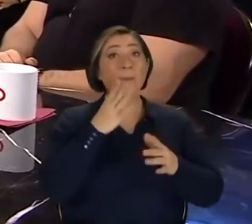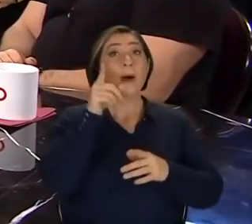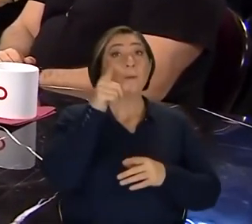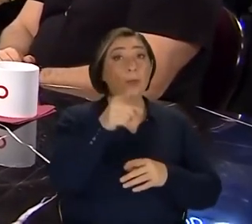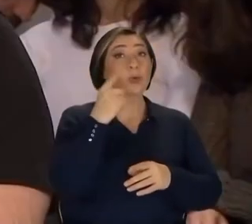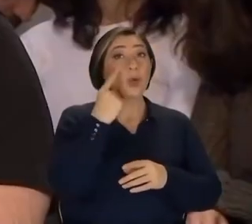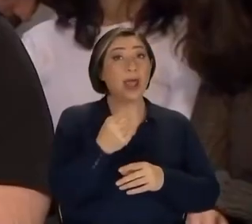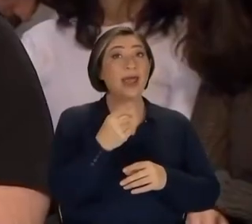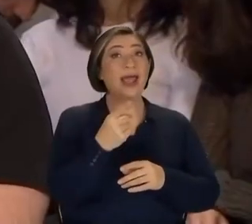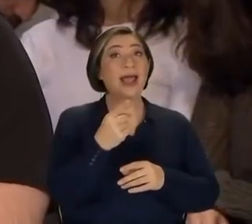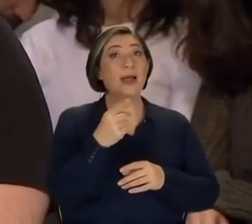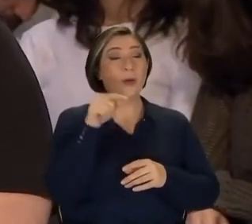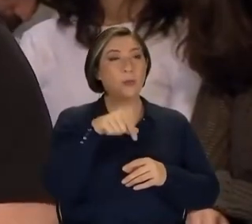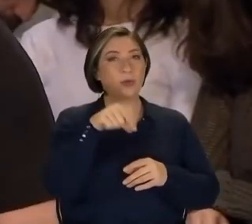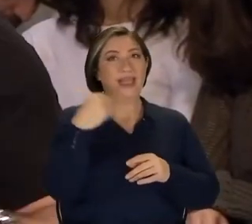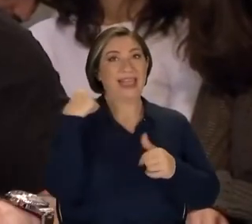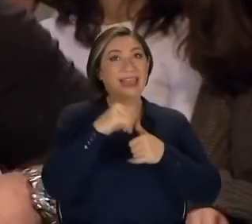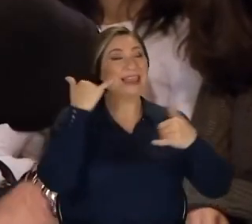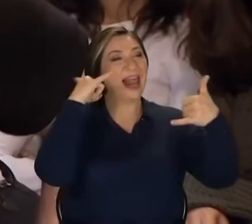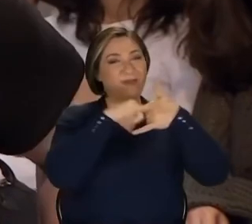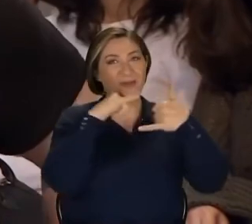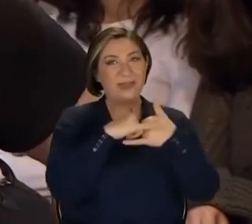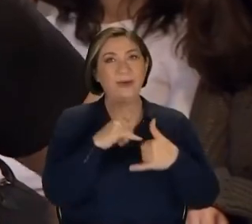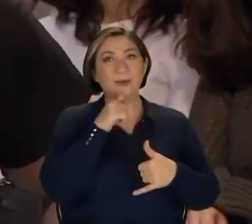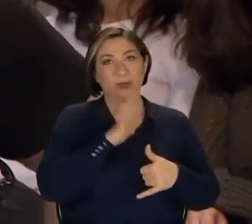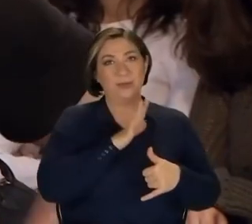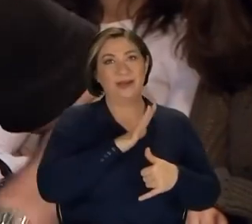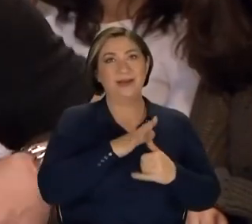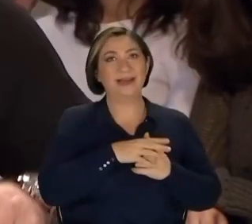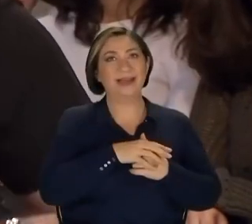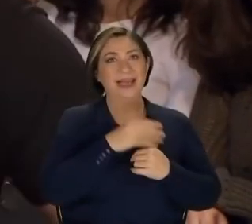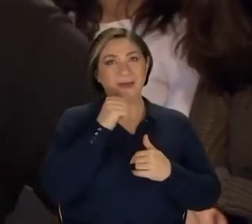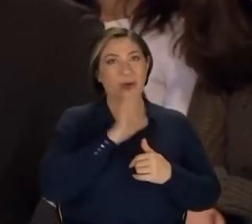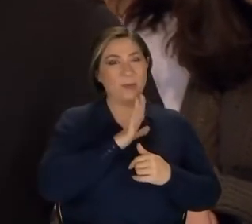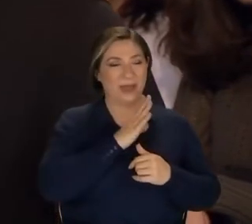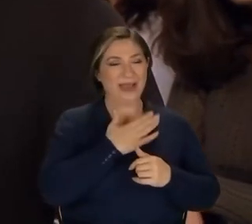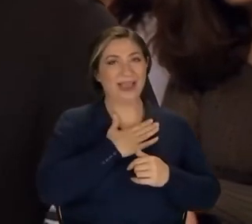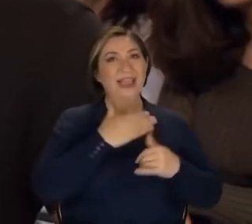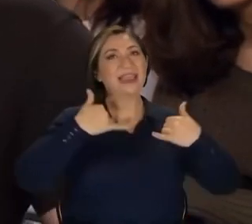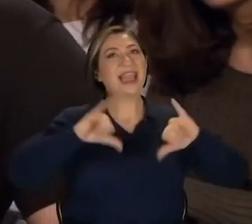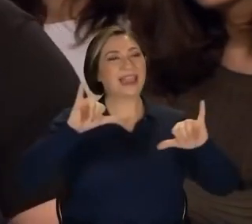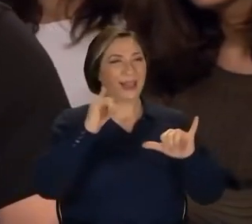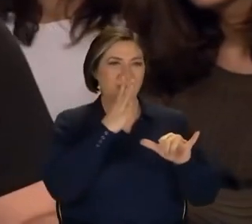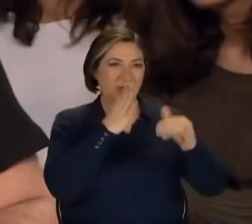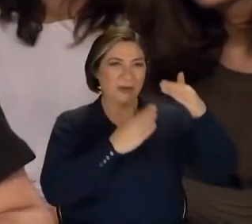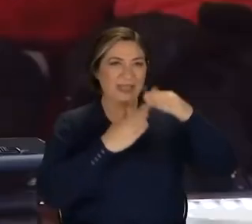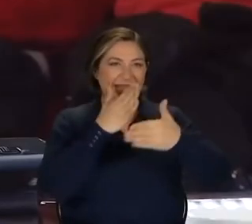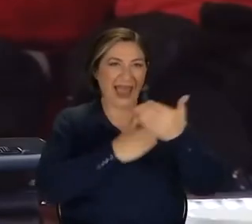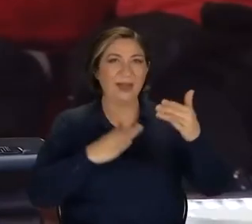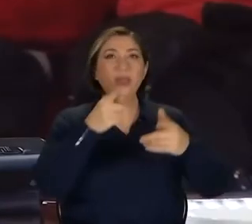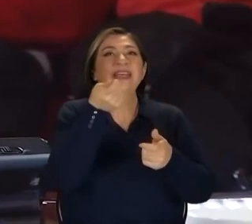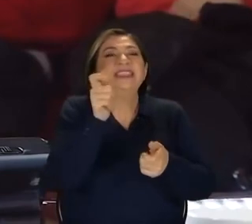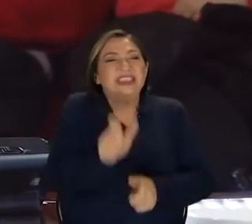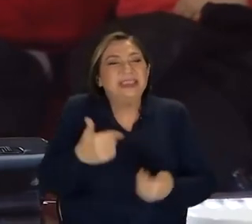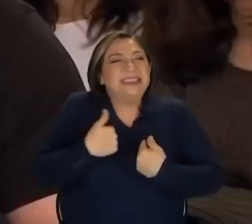bu yanıyla daha bugün yine telefonla konuştum. Kimle? Oğlanla. Tatildeler, sömestr tatili. Bizim tabii. Gibi işçi